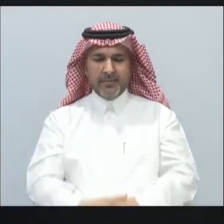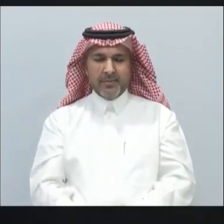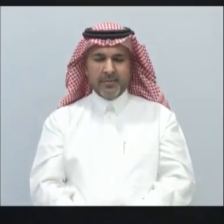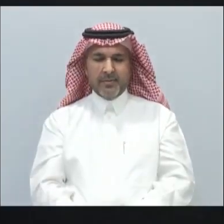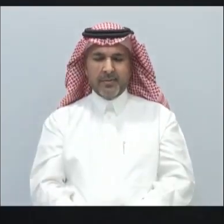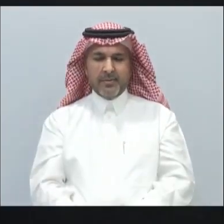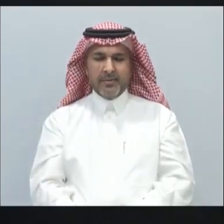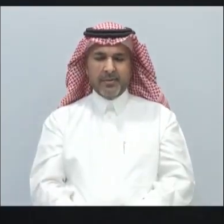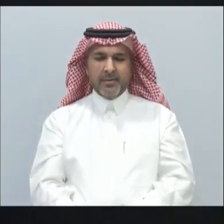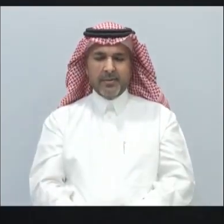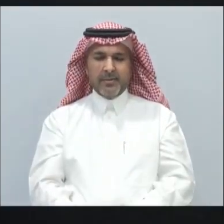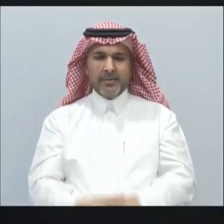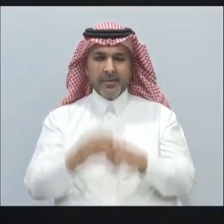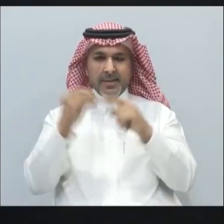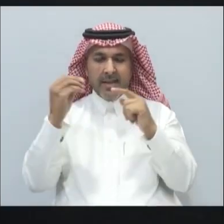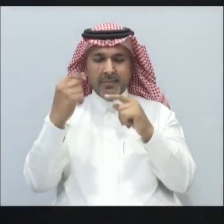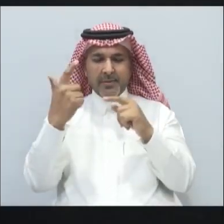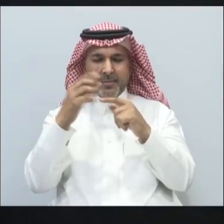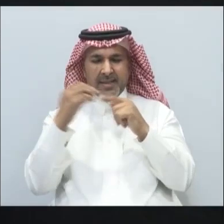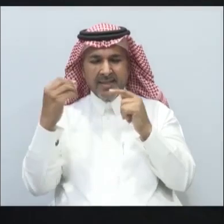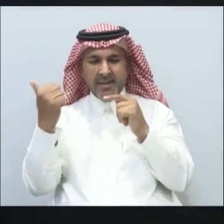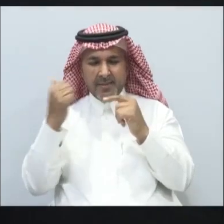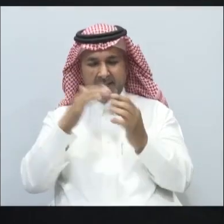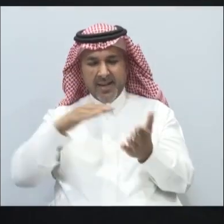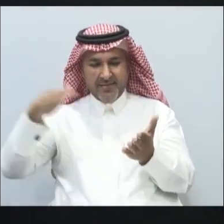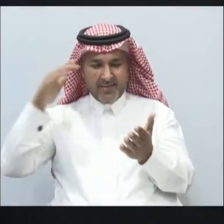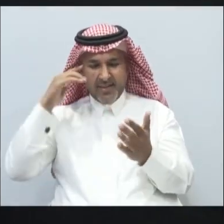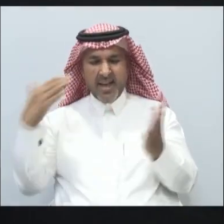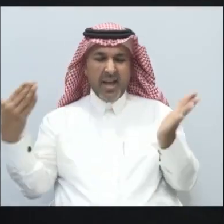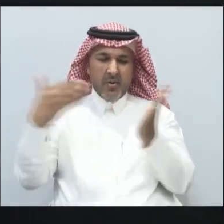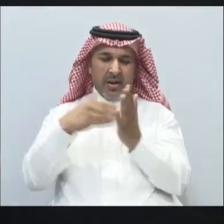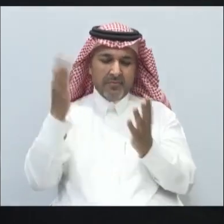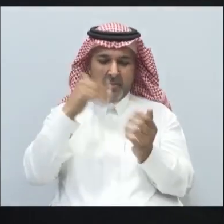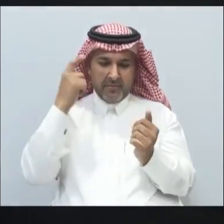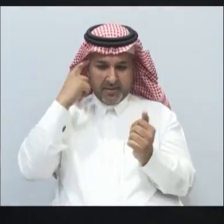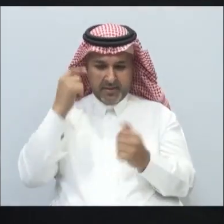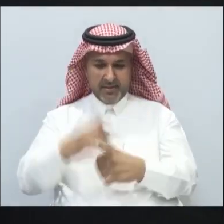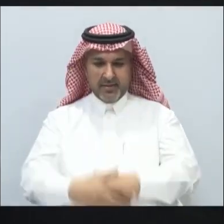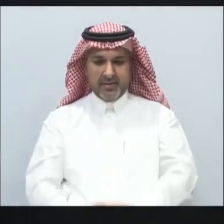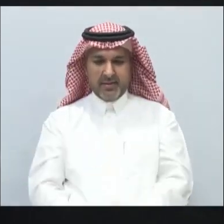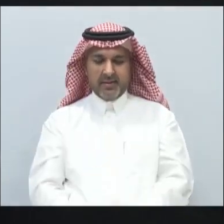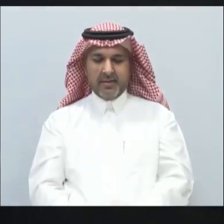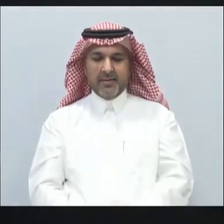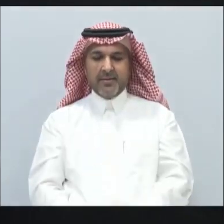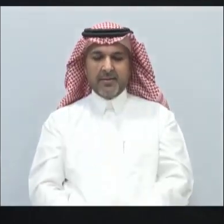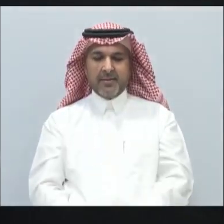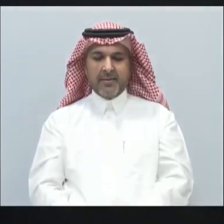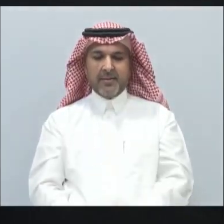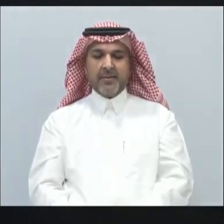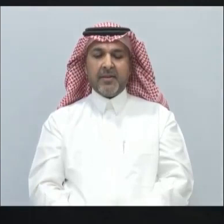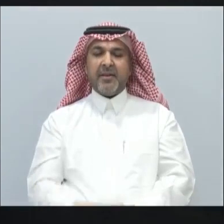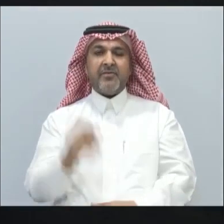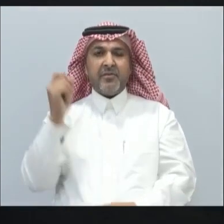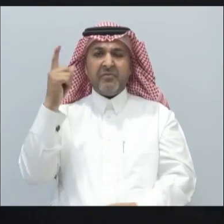اضمحل لان ينبني عليه هل ابقي اتجاه المتباينه كما هو او اغير اتجاه المتباينه على حسب الحل لكن نفس